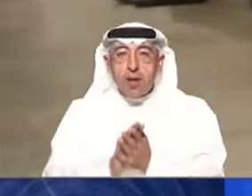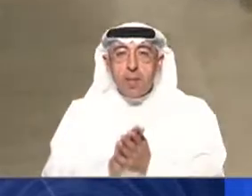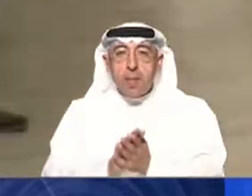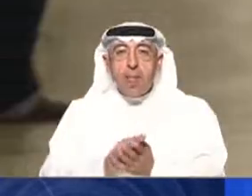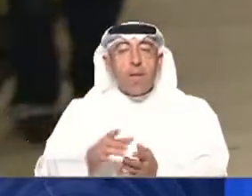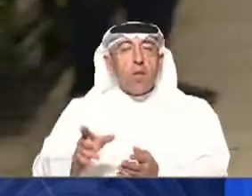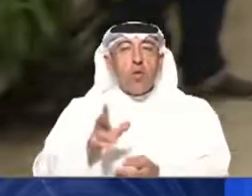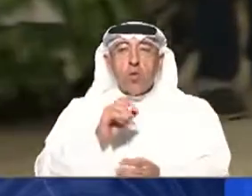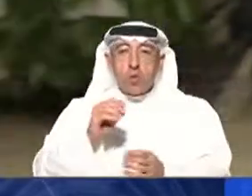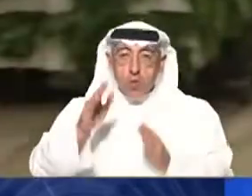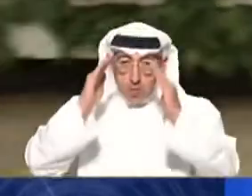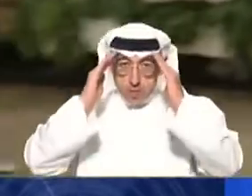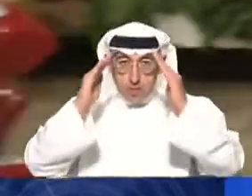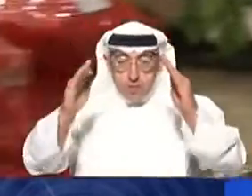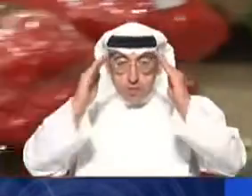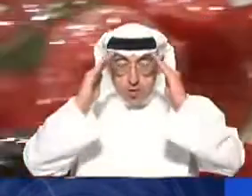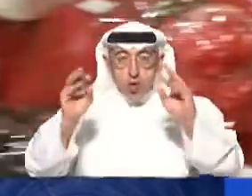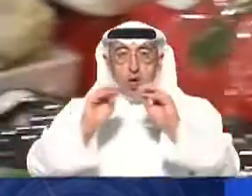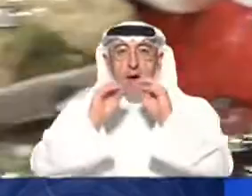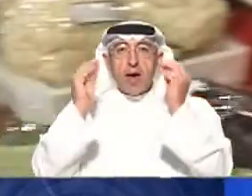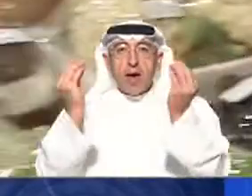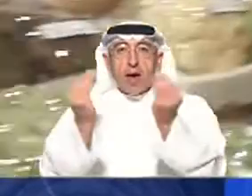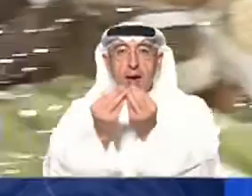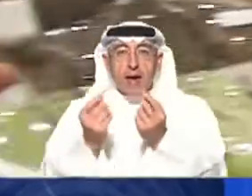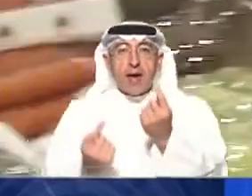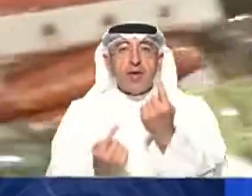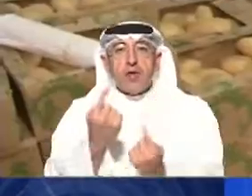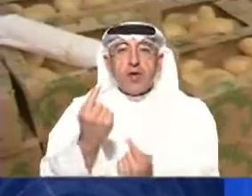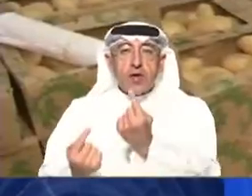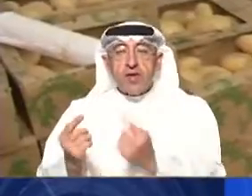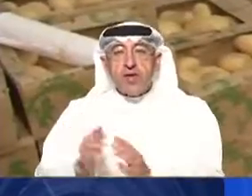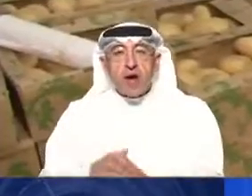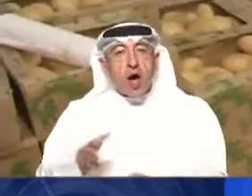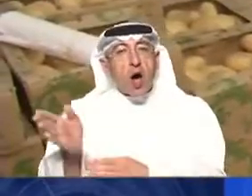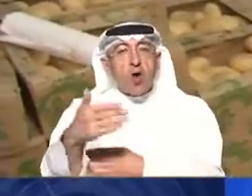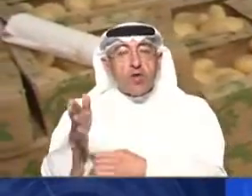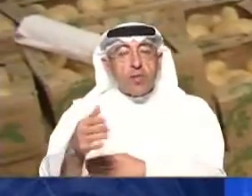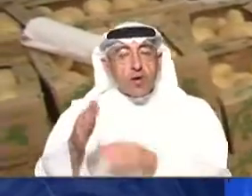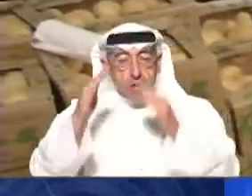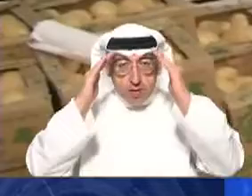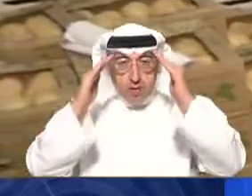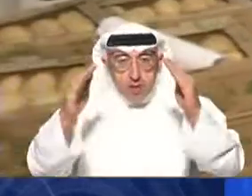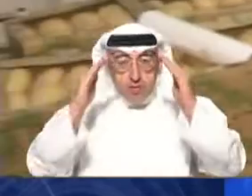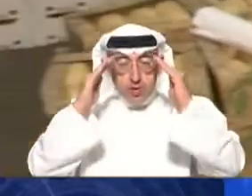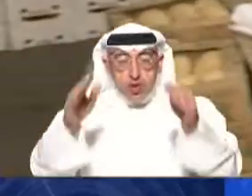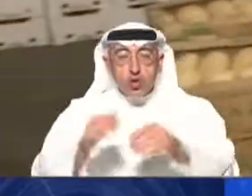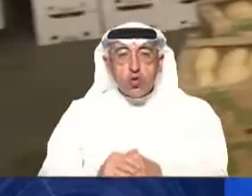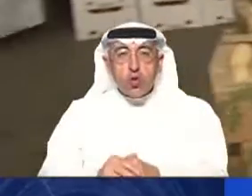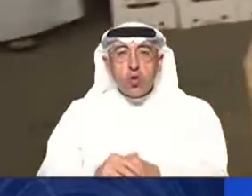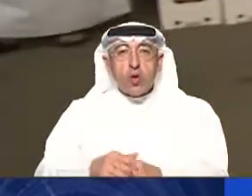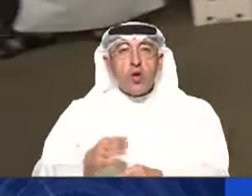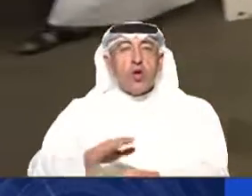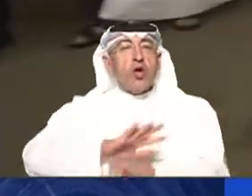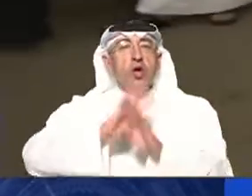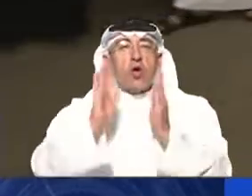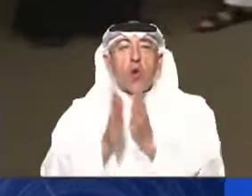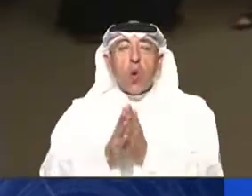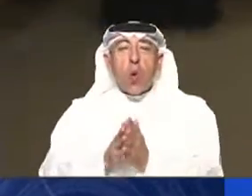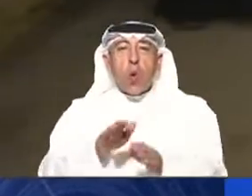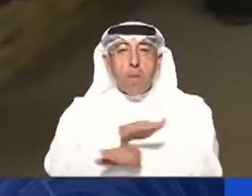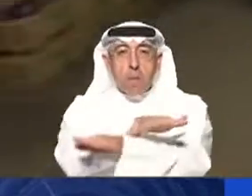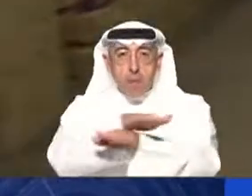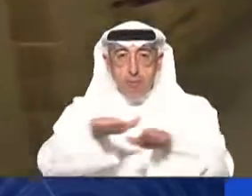للزراعة والثروة السمكية على كل اللي قاعد يقدمونه. أكثر من 3000 مزرعة في الكويت